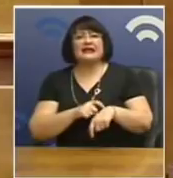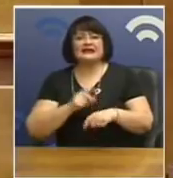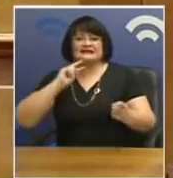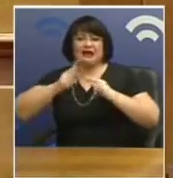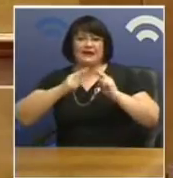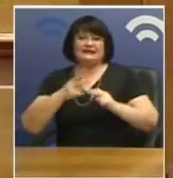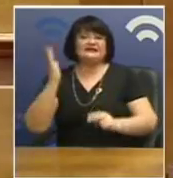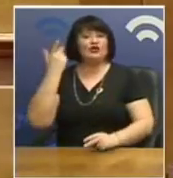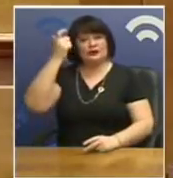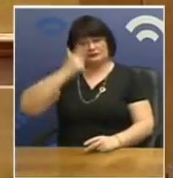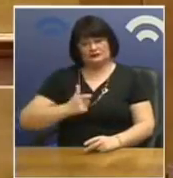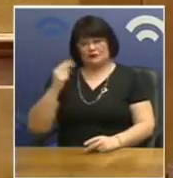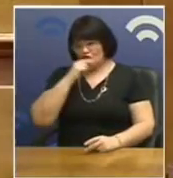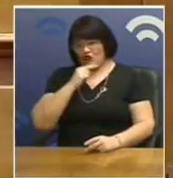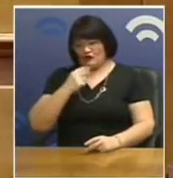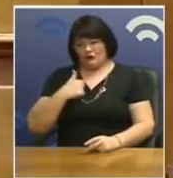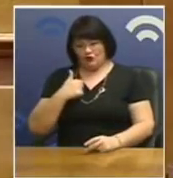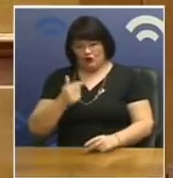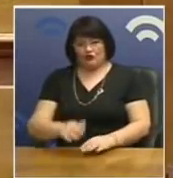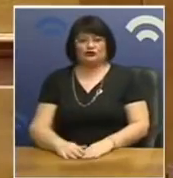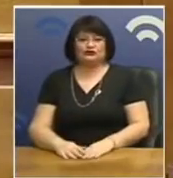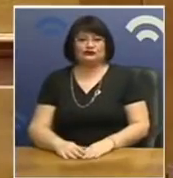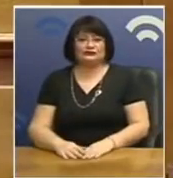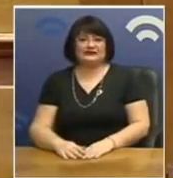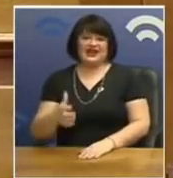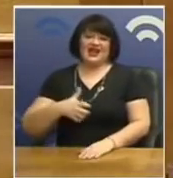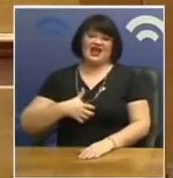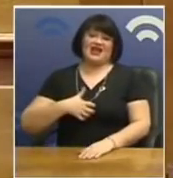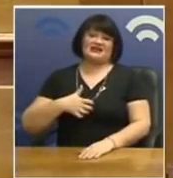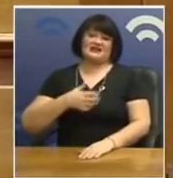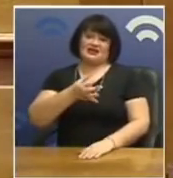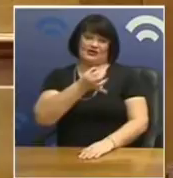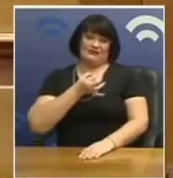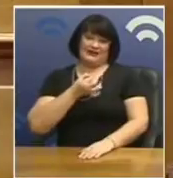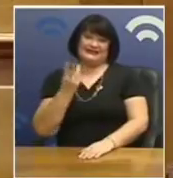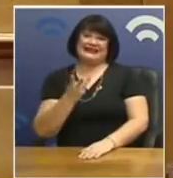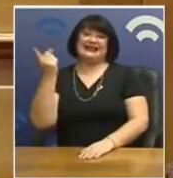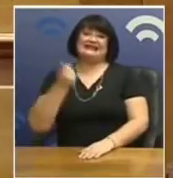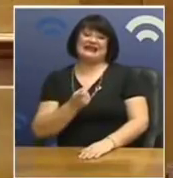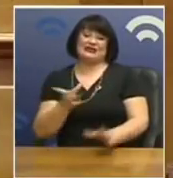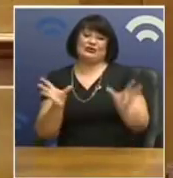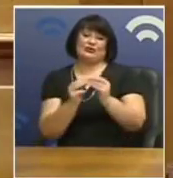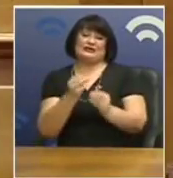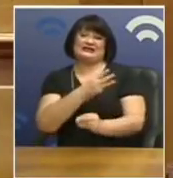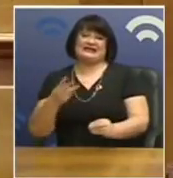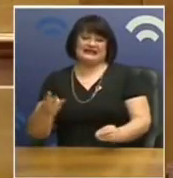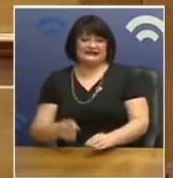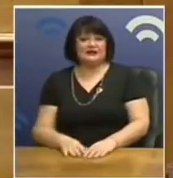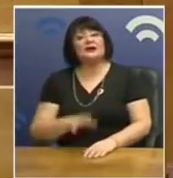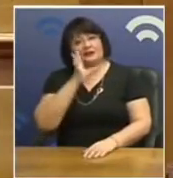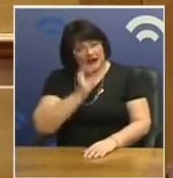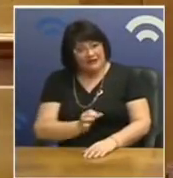ως Πρωθυπουργός. Και κάνατε και ένα εφιολόγημα για το 3%. Υποβλήθηκαν πράγματι